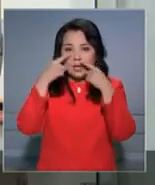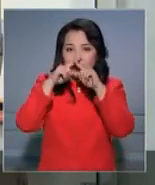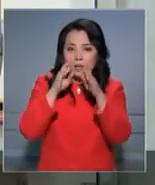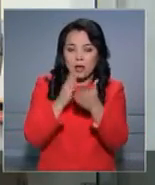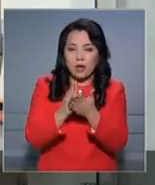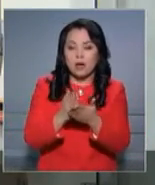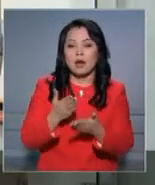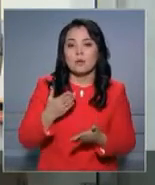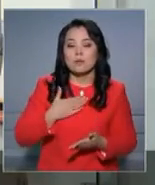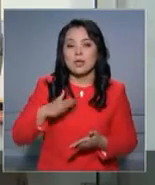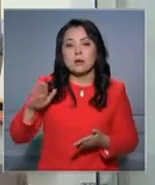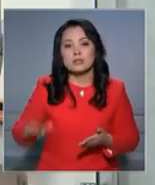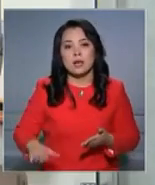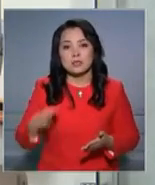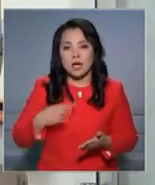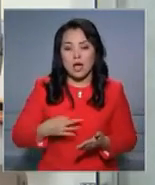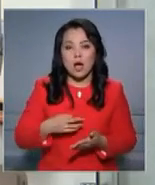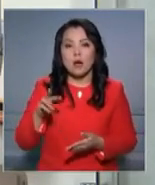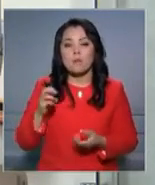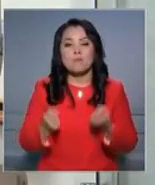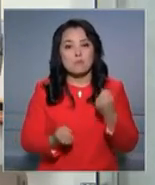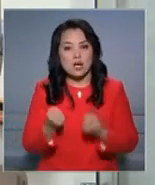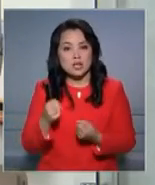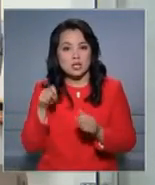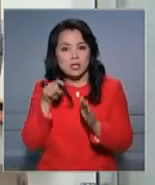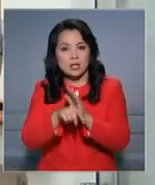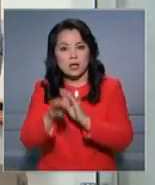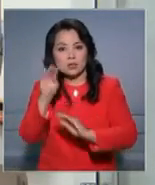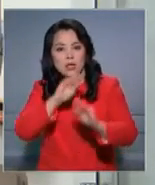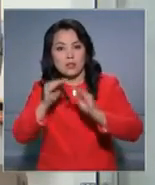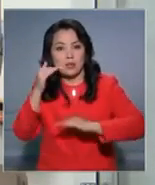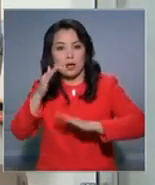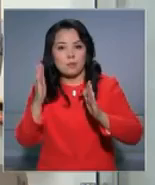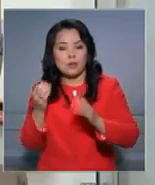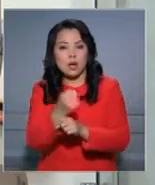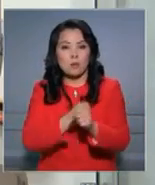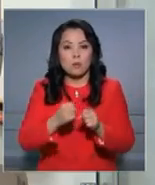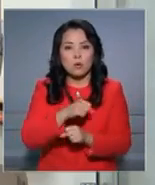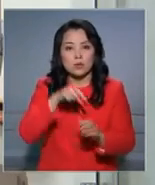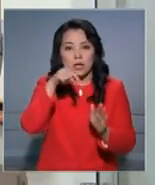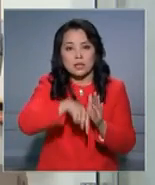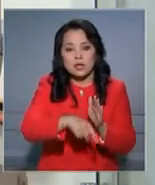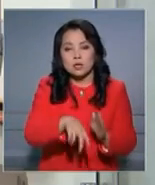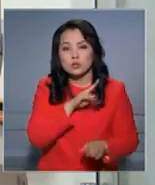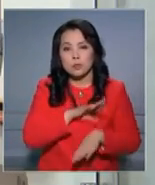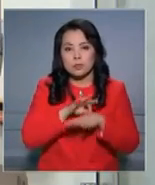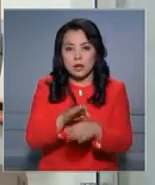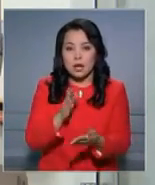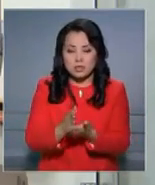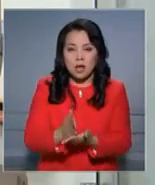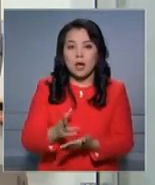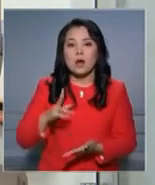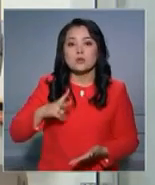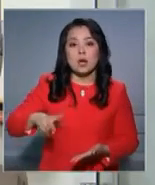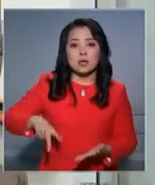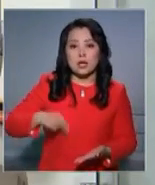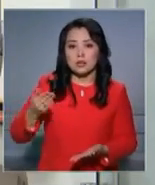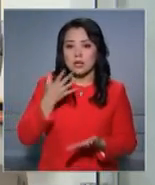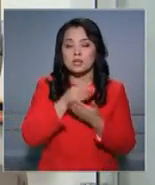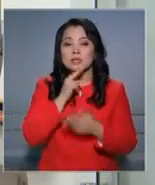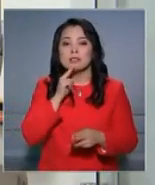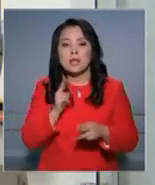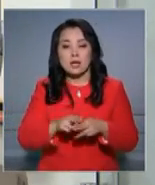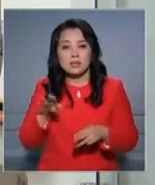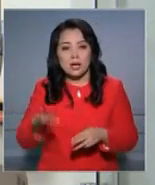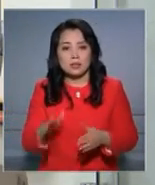машинист бурстанка қызметін істейді. Үлкен қызым маршейдер болып қызмет істейді. Оның қасында сіңілісі